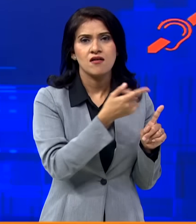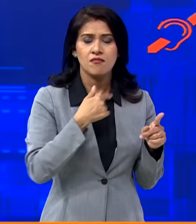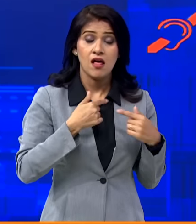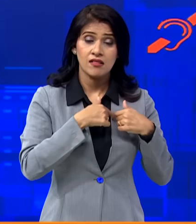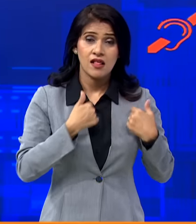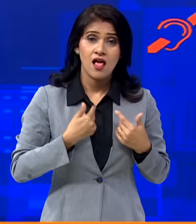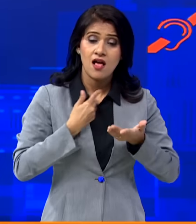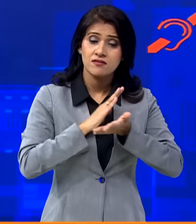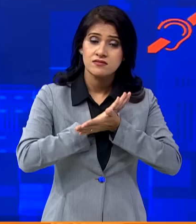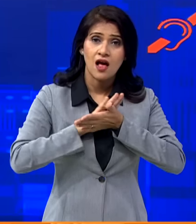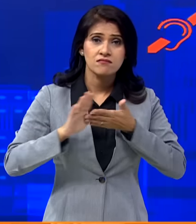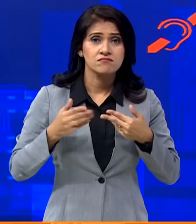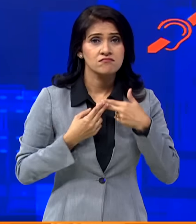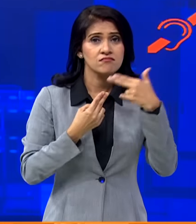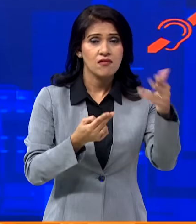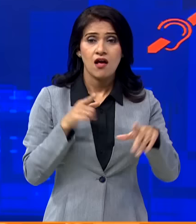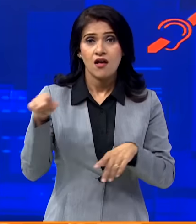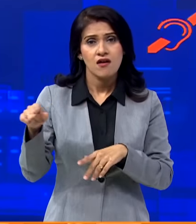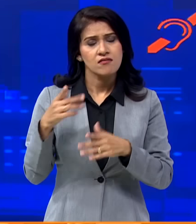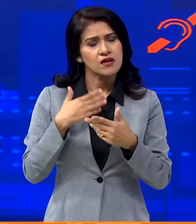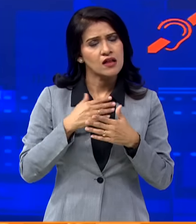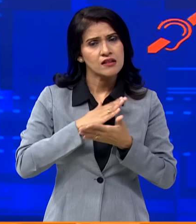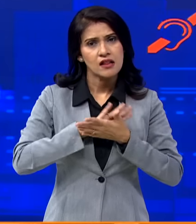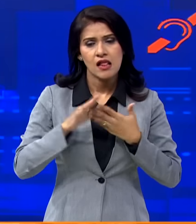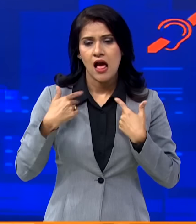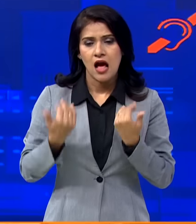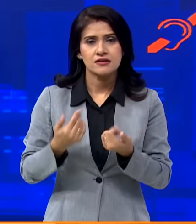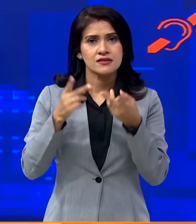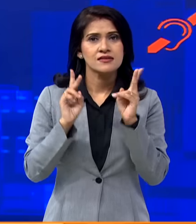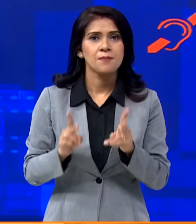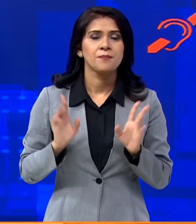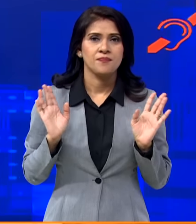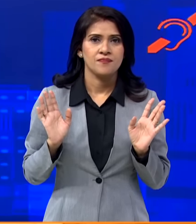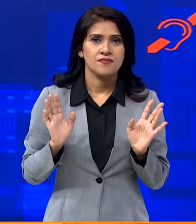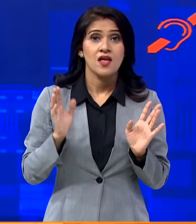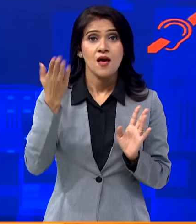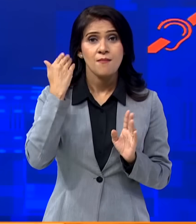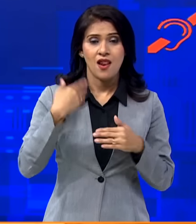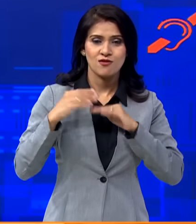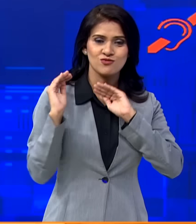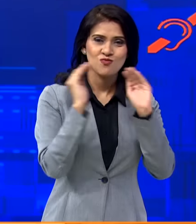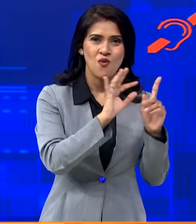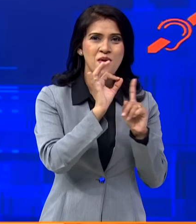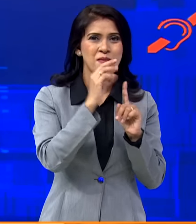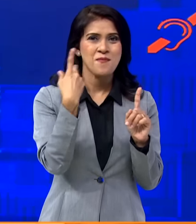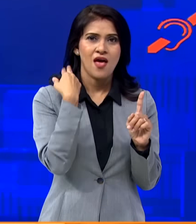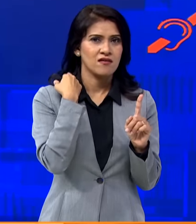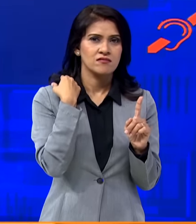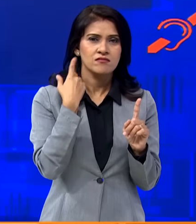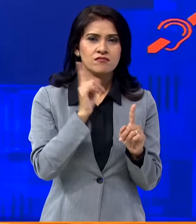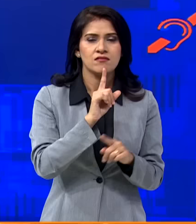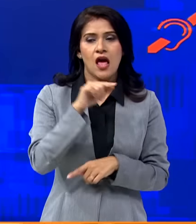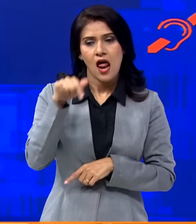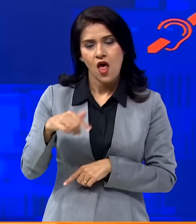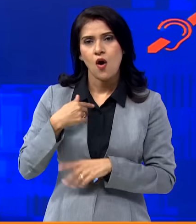भी साफ था आज भी साफ है हां एक बात जरूर है कि कल तक मैं प्रियंका गांधी के साथ था आज मैं नरेंद्र